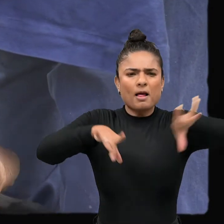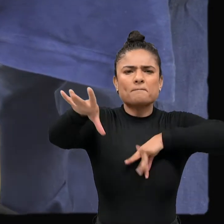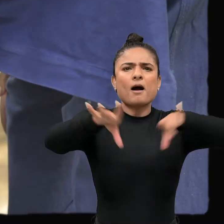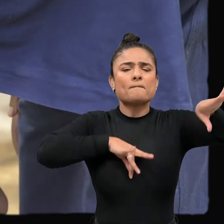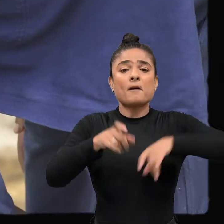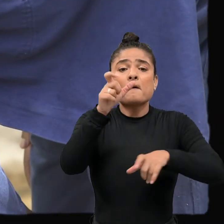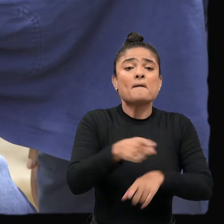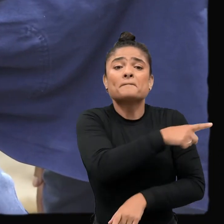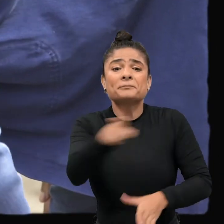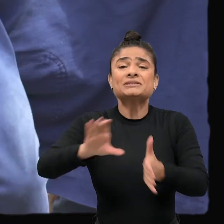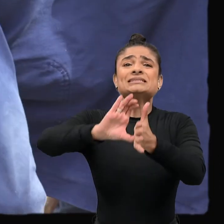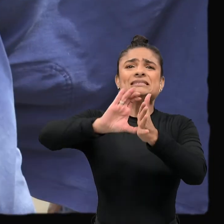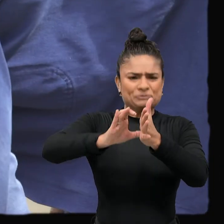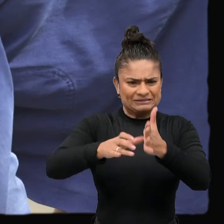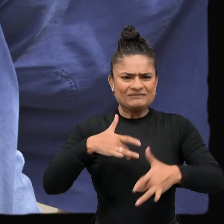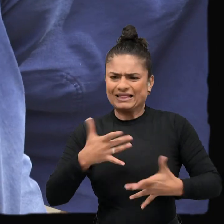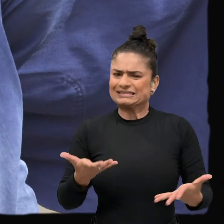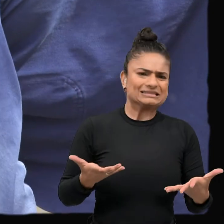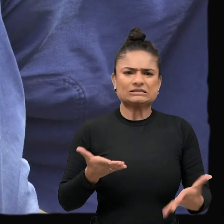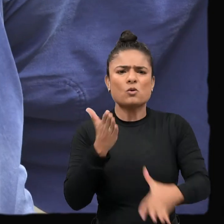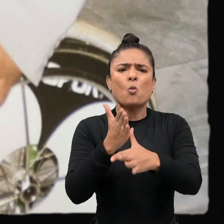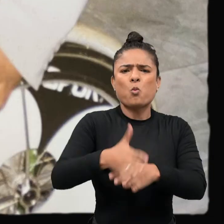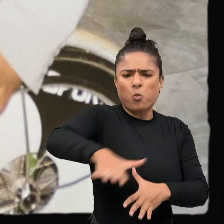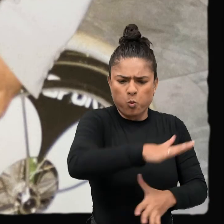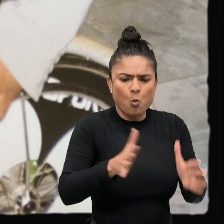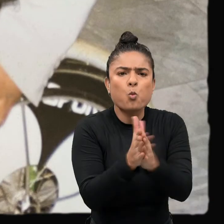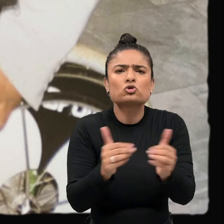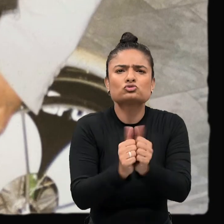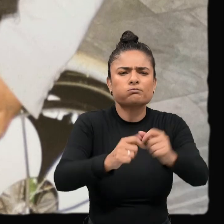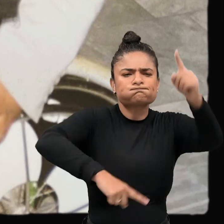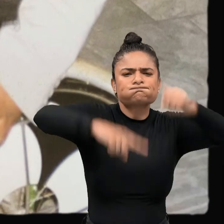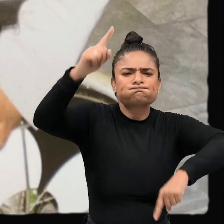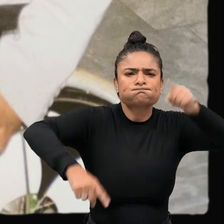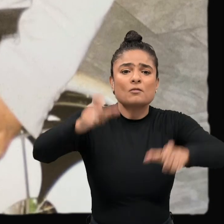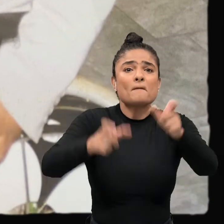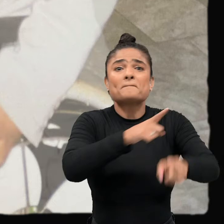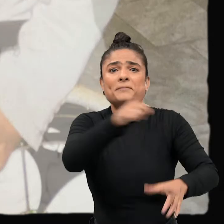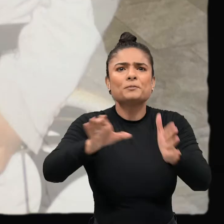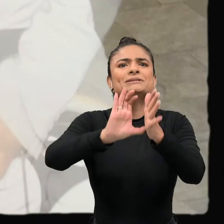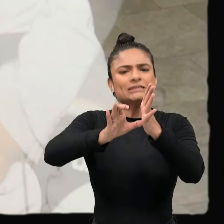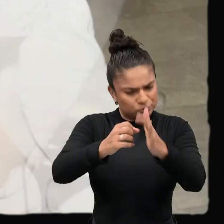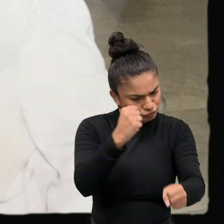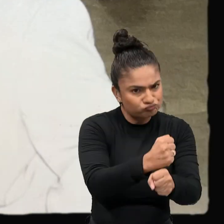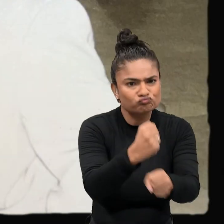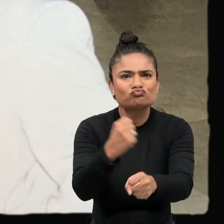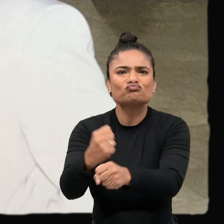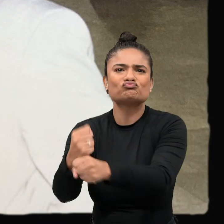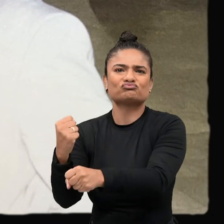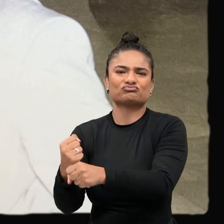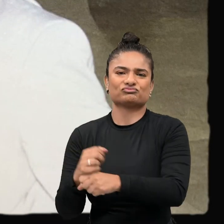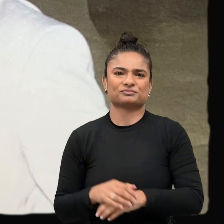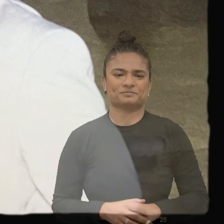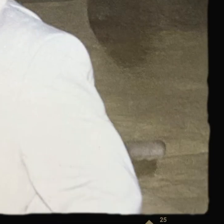with disabilities through keynote addresses and workshops on diversity and disability worldwide.